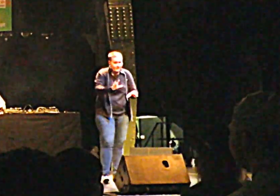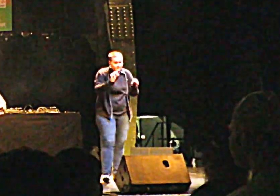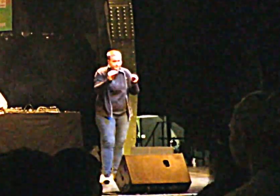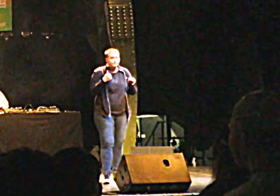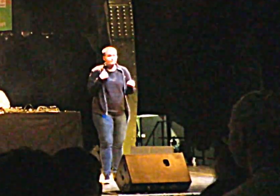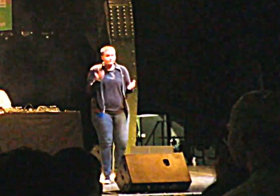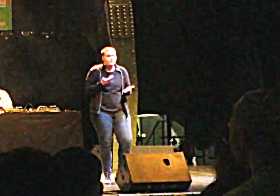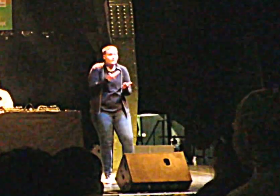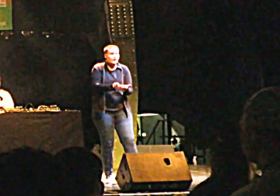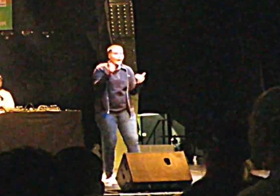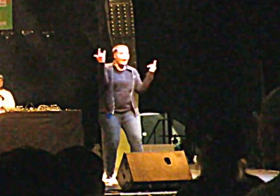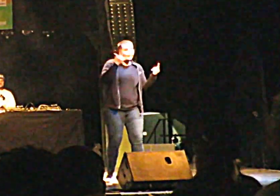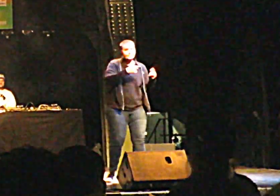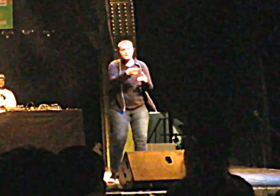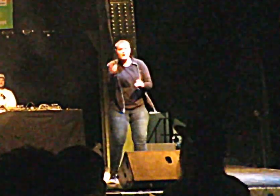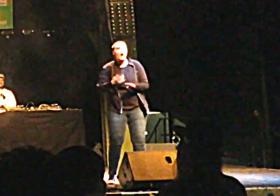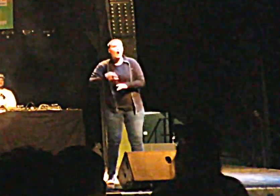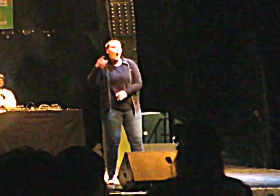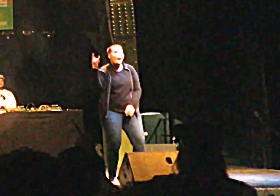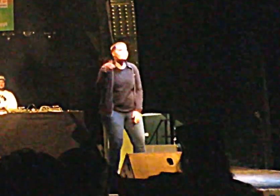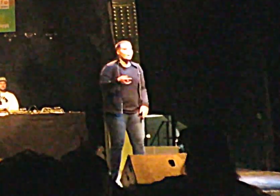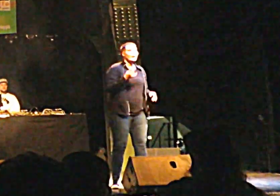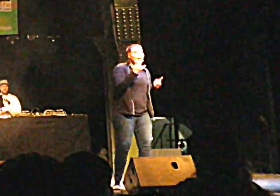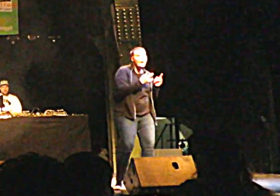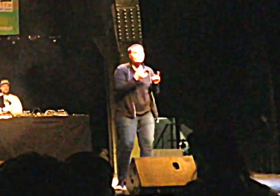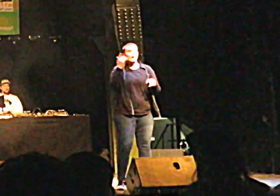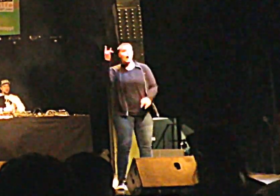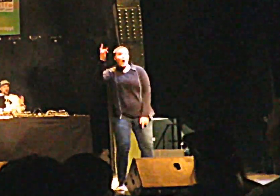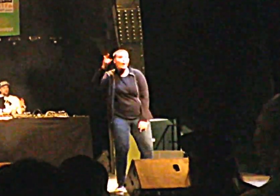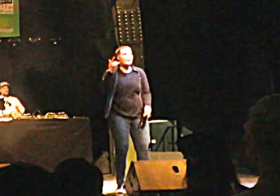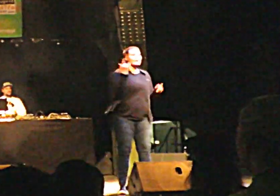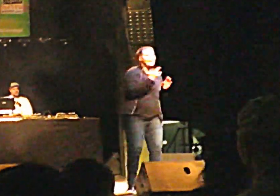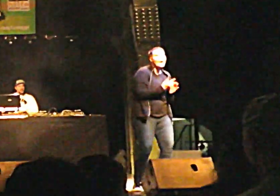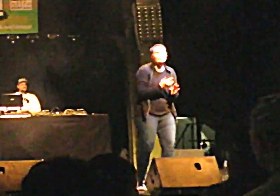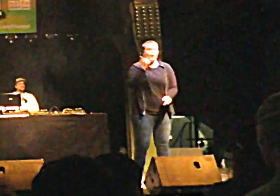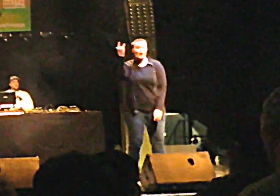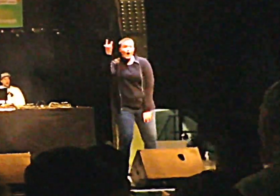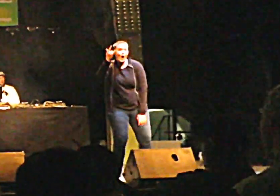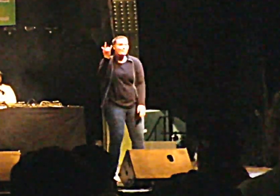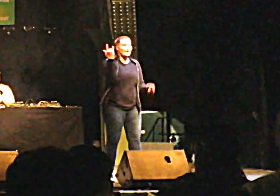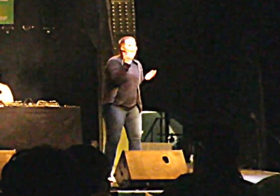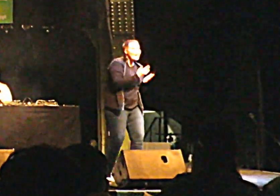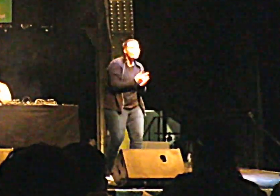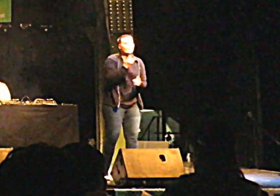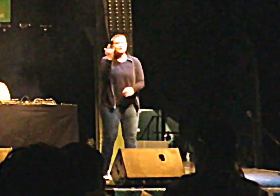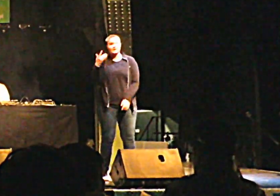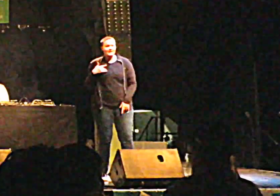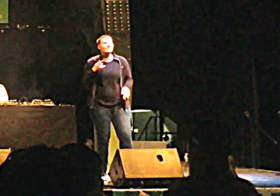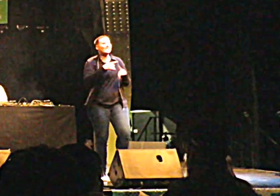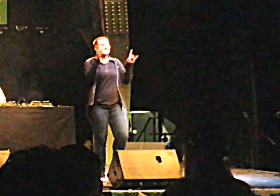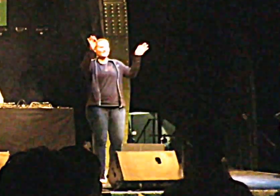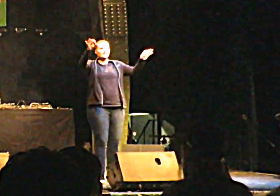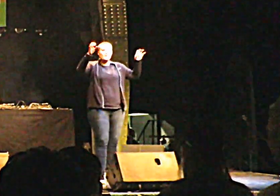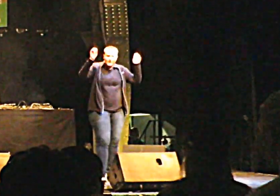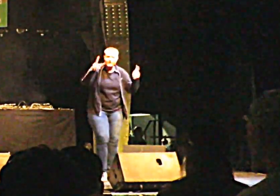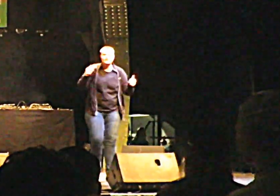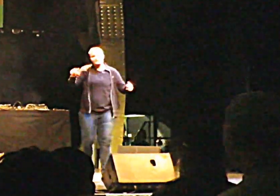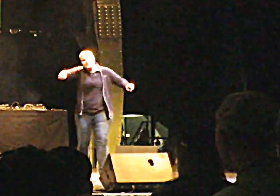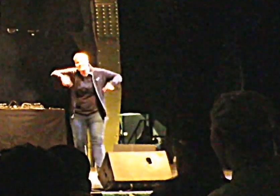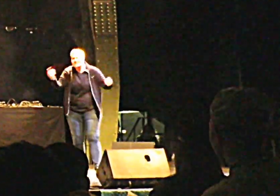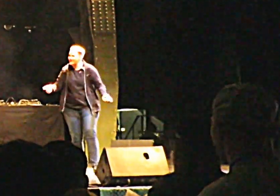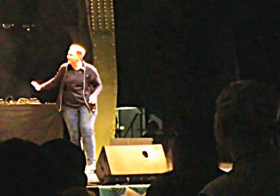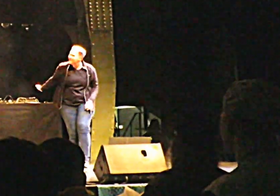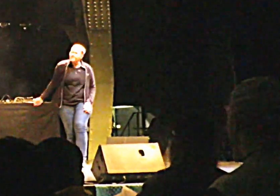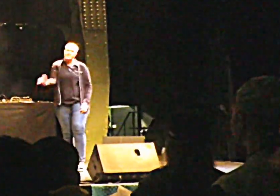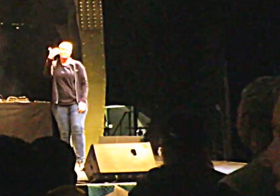euch ein Hip, ihr gebt mir ein Hop. Hip, hop, hip, hop, hip, hop. Bum, wir knacken. Komm, macht den nächsten Track